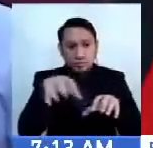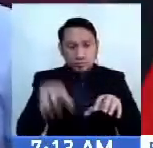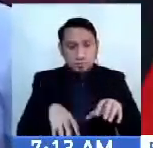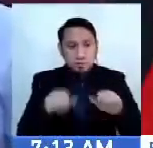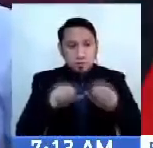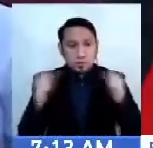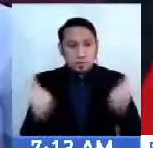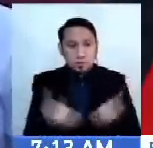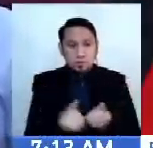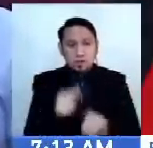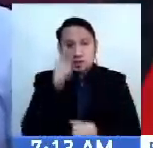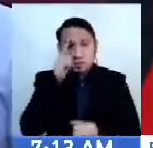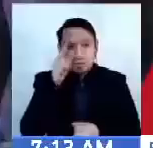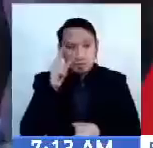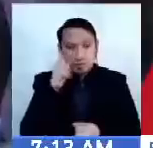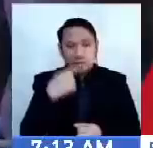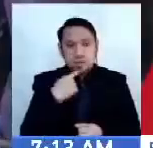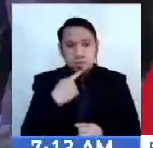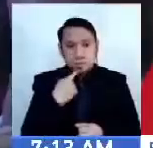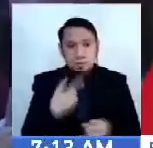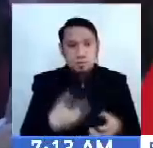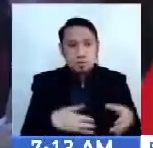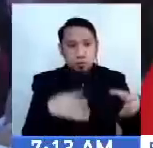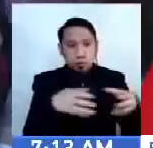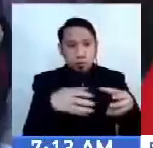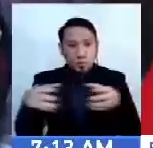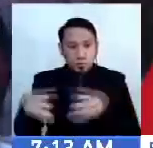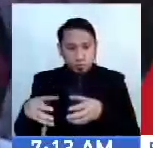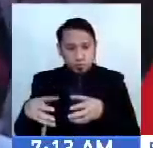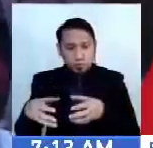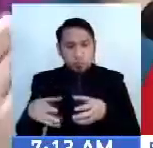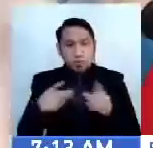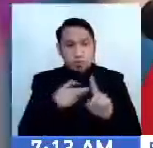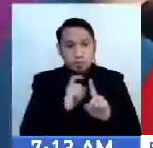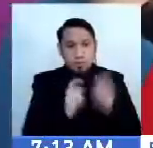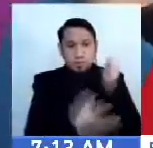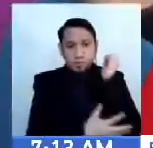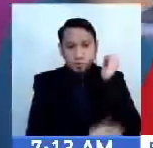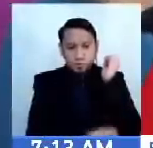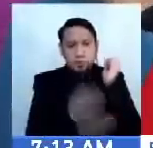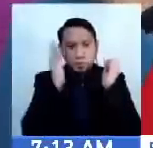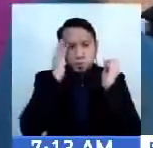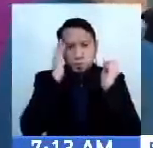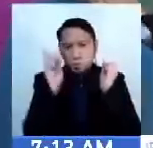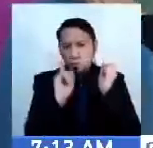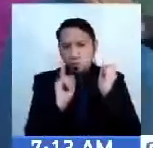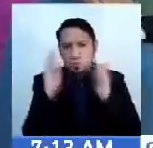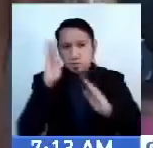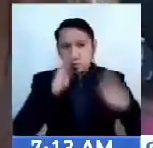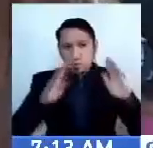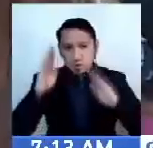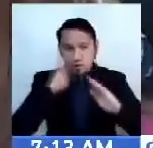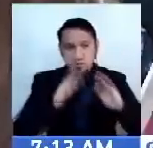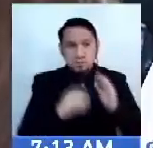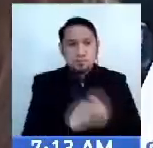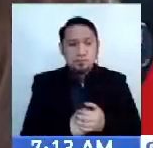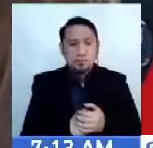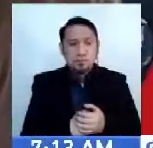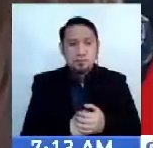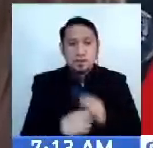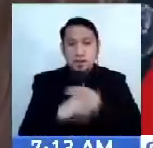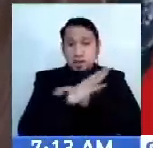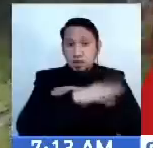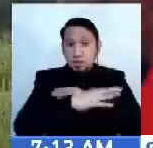Guzman, kailangan ng sectoral approach sa mga mahihira para malaman ang eksaktong issue at hinaing nila. Sa Bohol naman, nanuyo